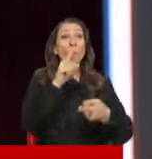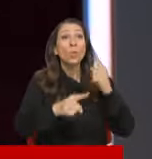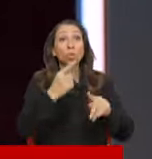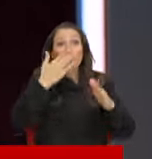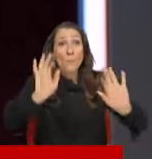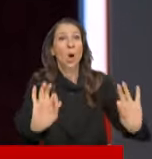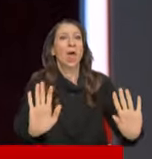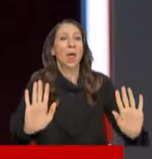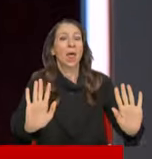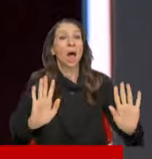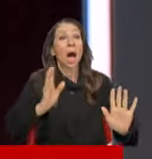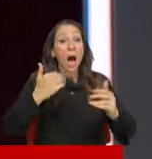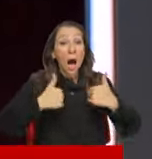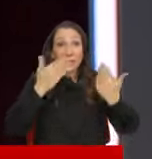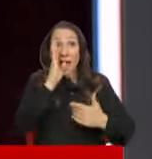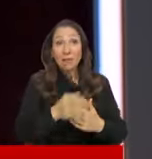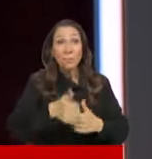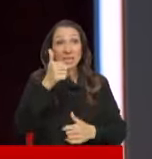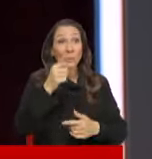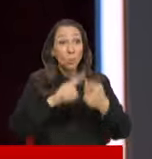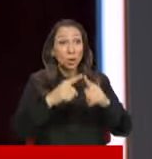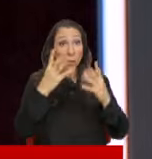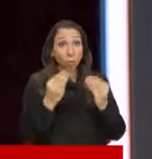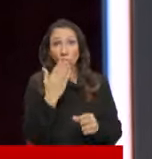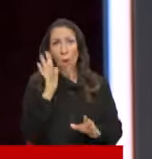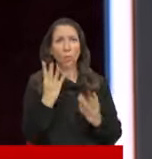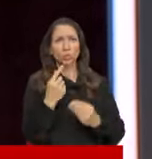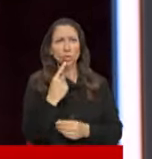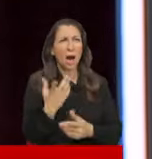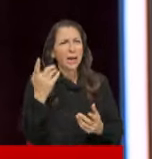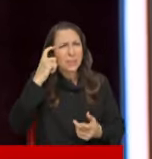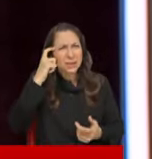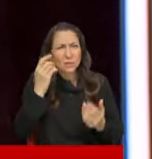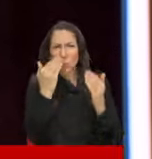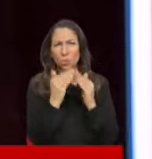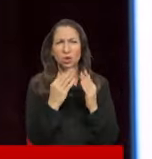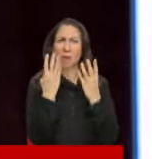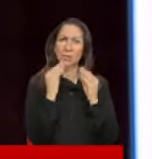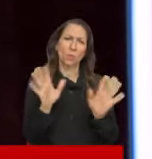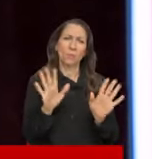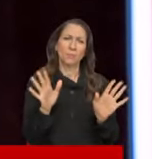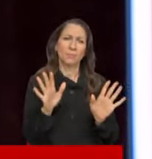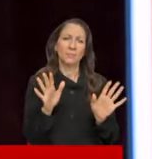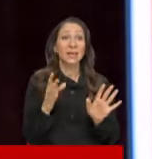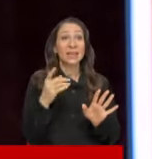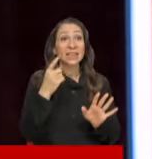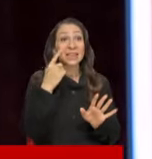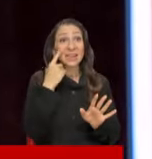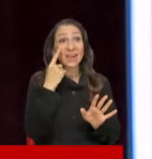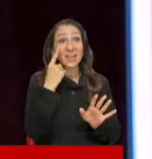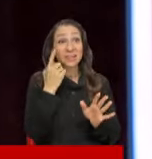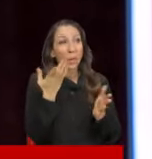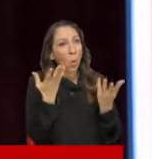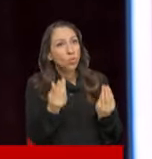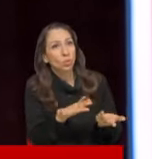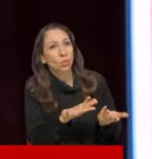doğası bu yani adalet bakanı siyaset yapmasının doğal olduğunu söylemek hangi mantığa sı anlamıyorum yani devlet devlet y devlet ne